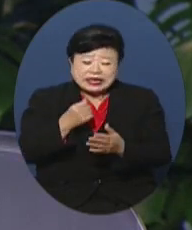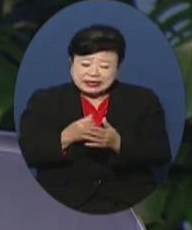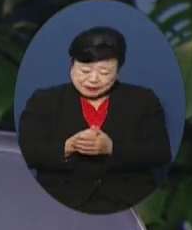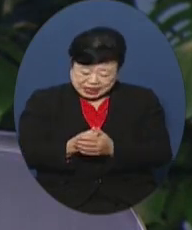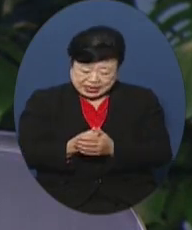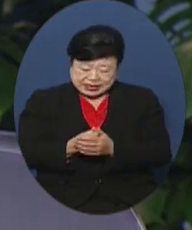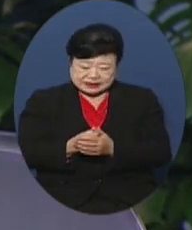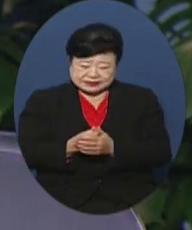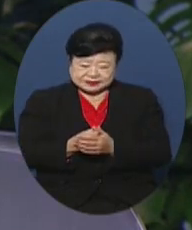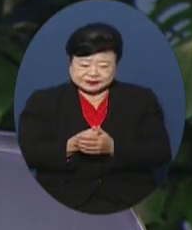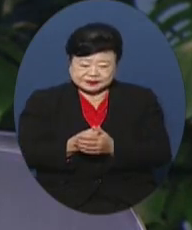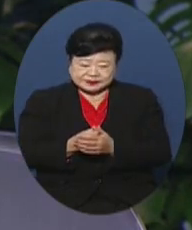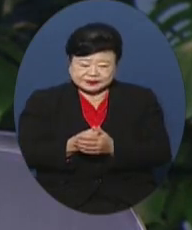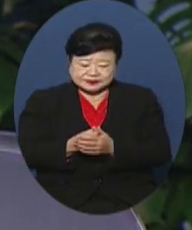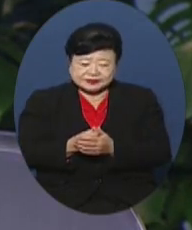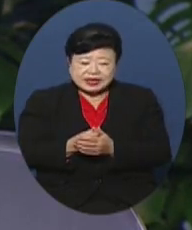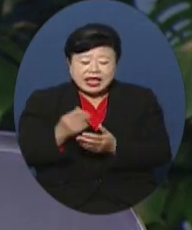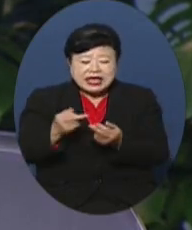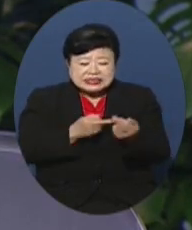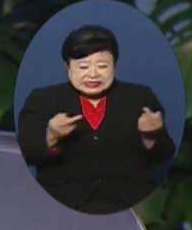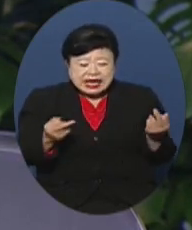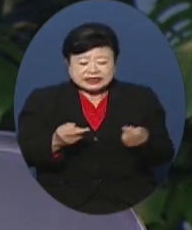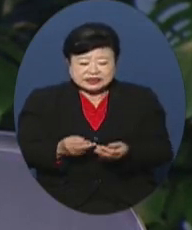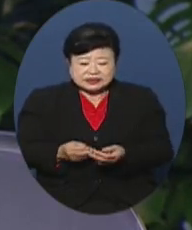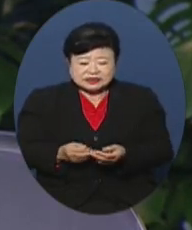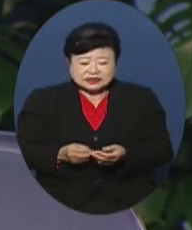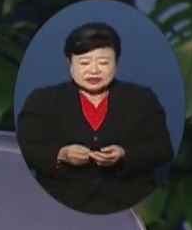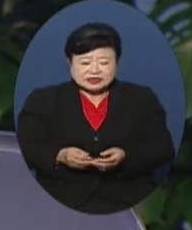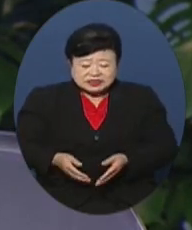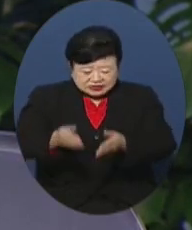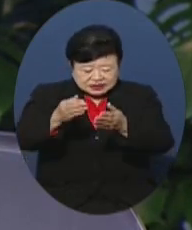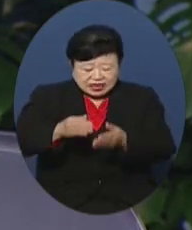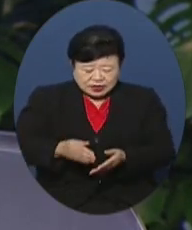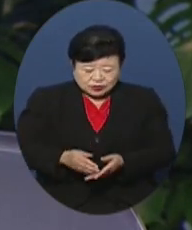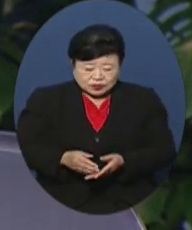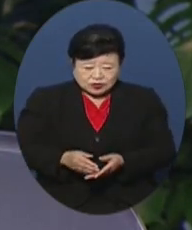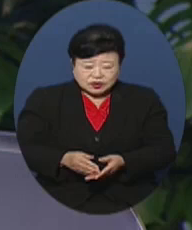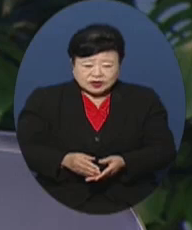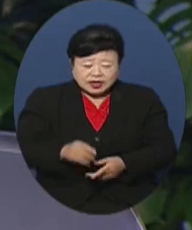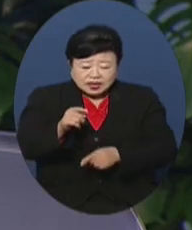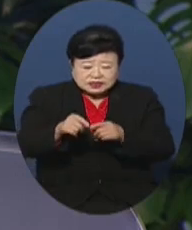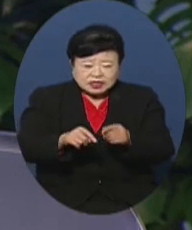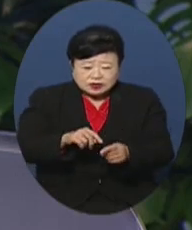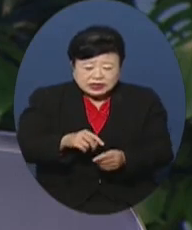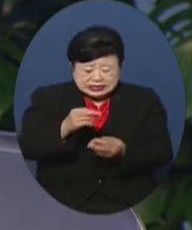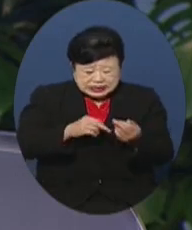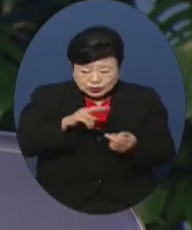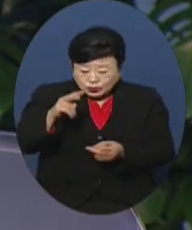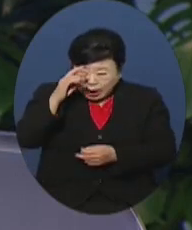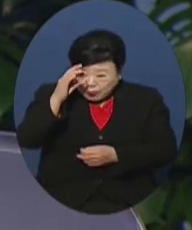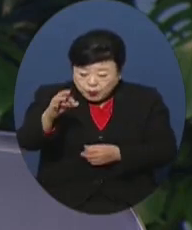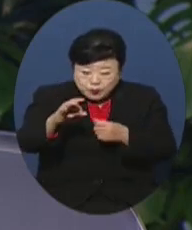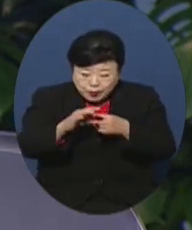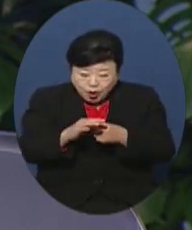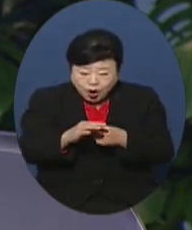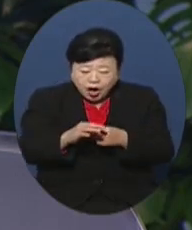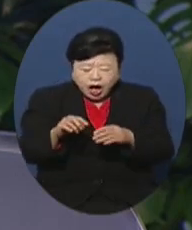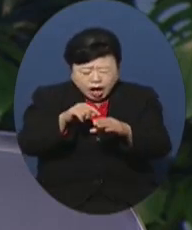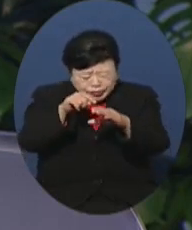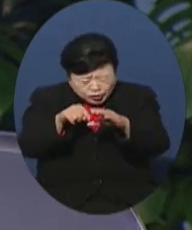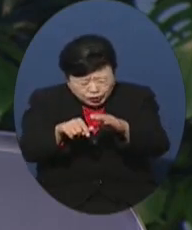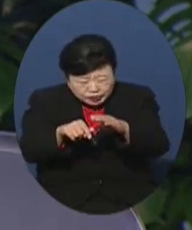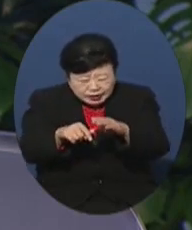때문입니다. 터널을 통과한 후 내가 지나온 산을 돌아보면 터널이